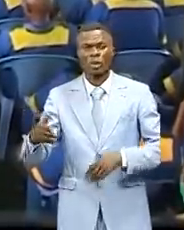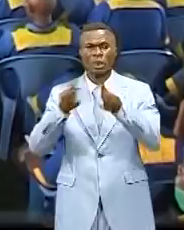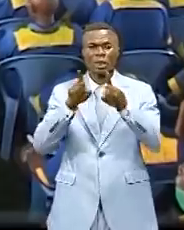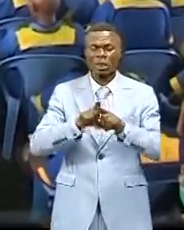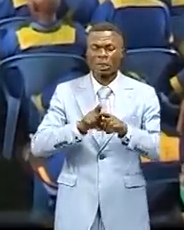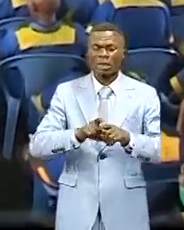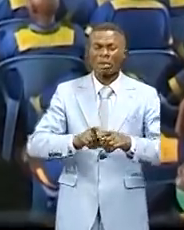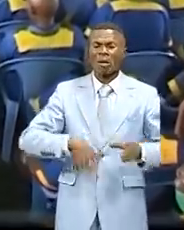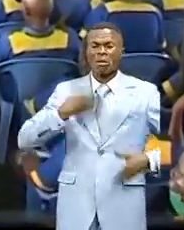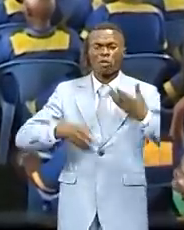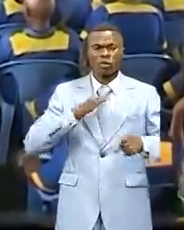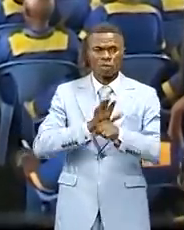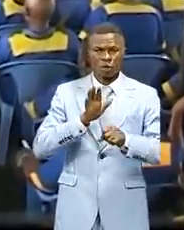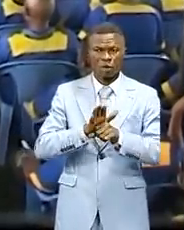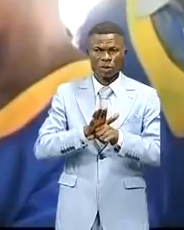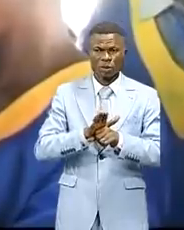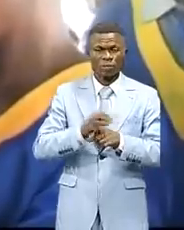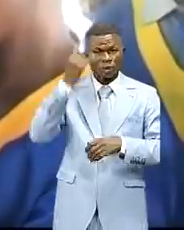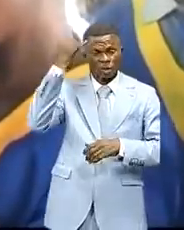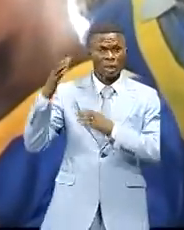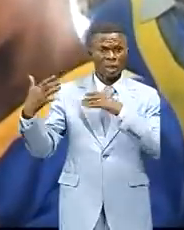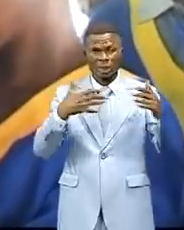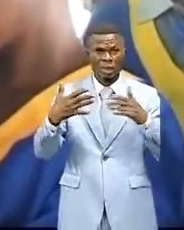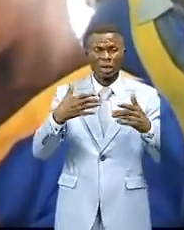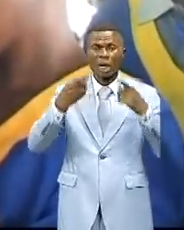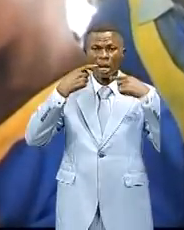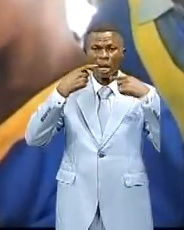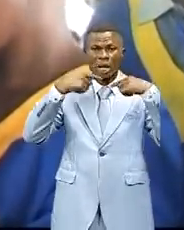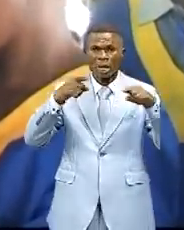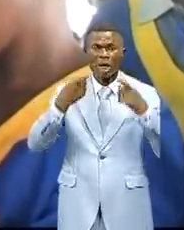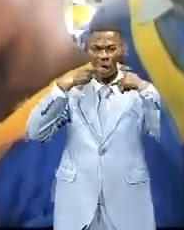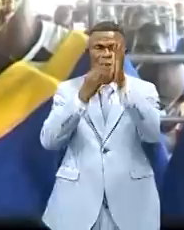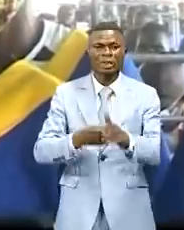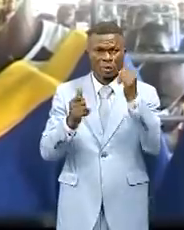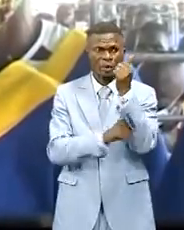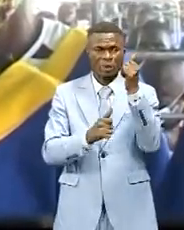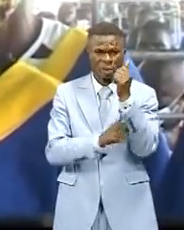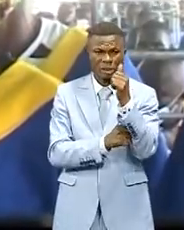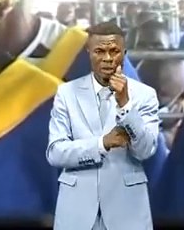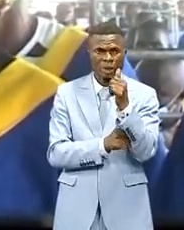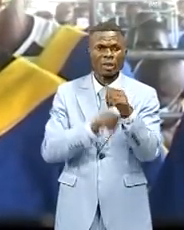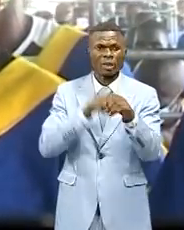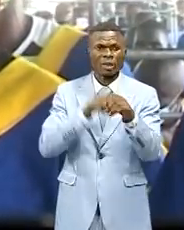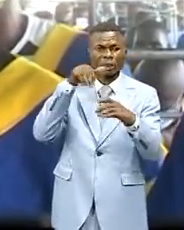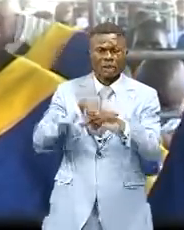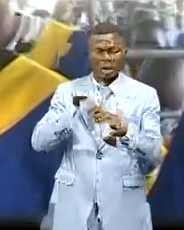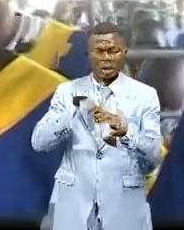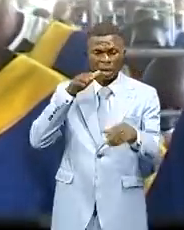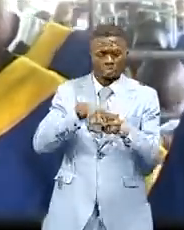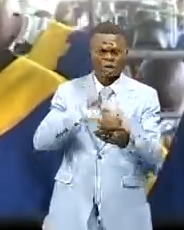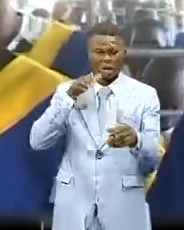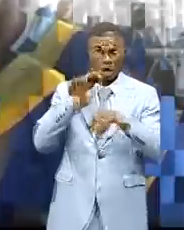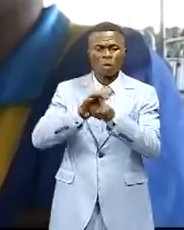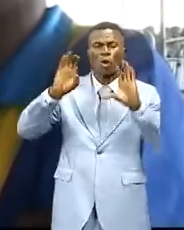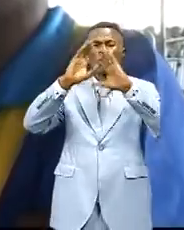illégale d'armes et munitions de guerre incidemment que plus de 500 personnes ont été tuées dans ces attaques dagon et